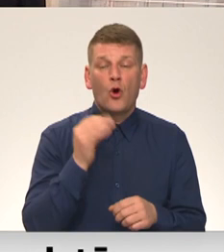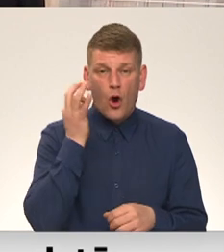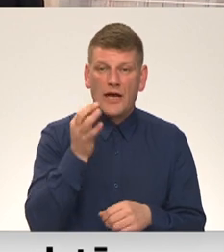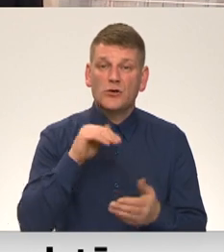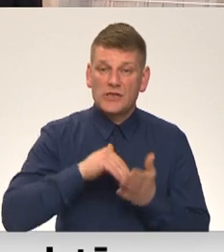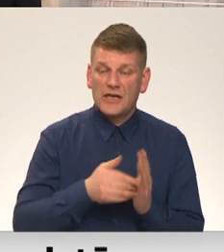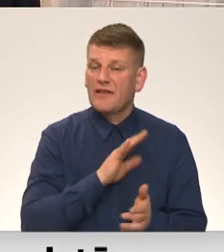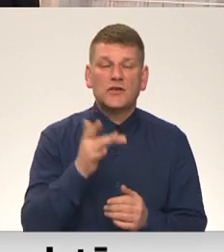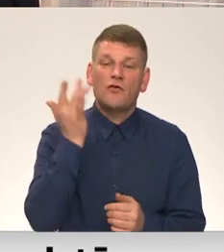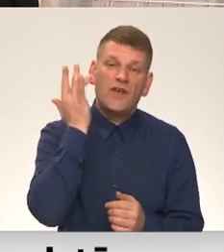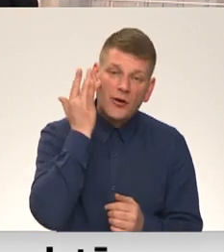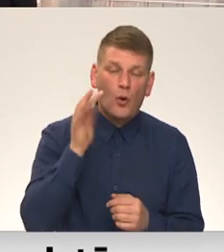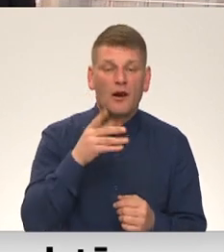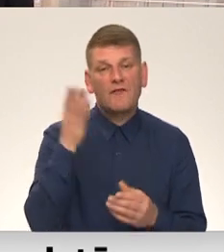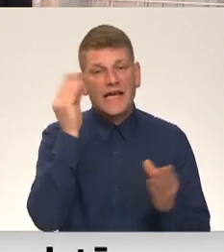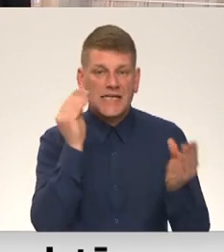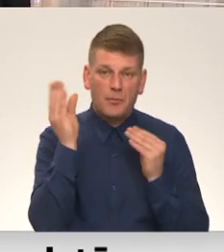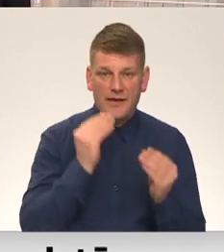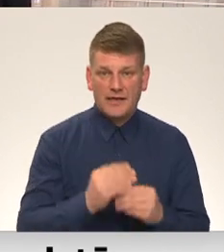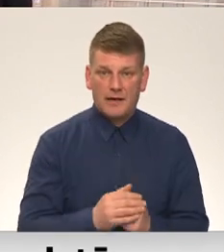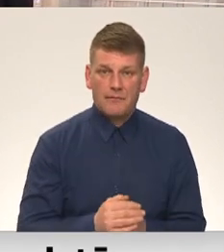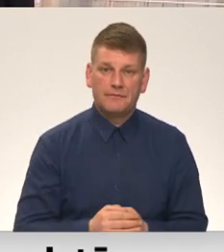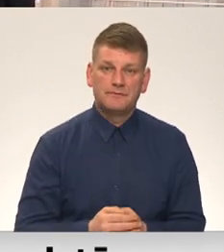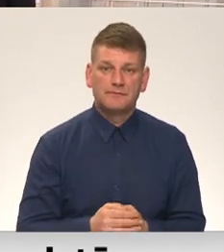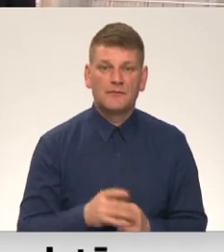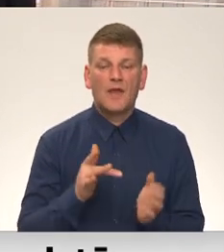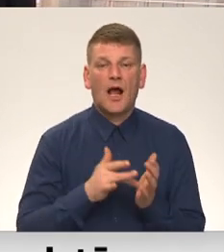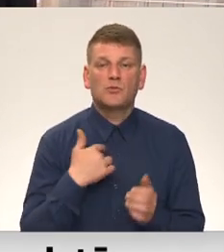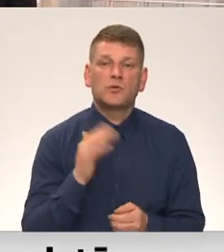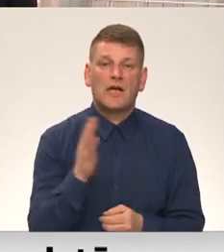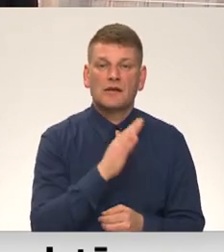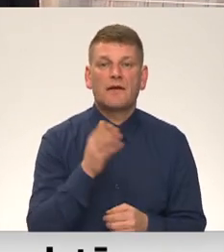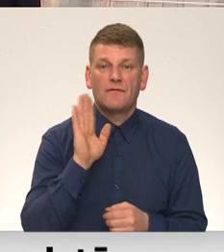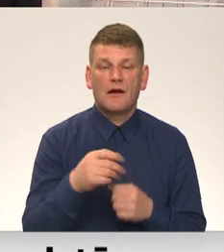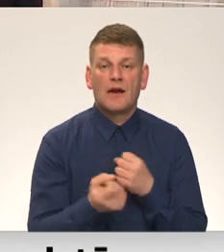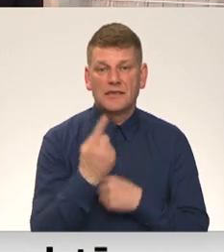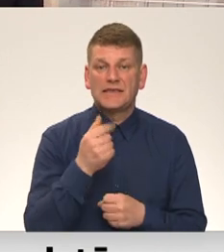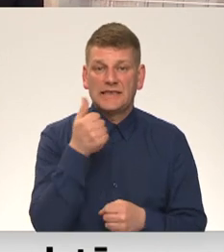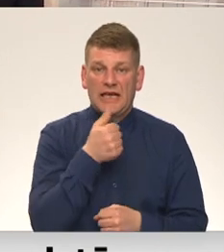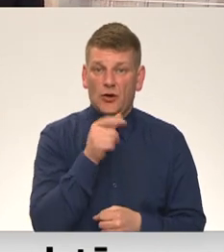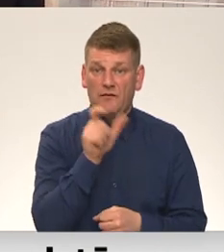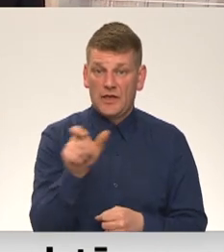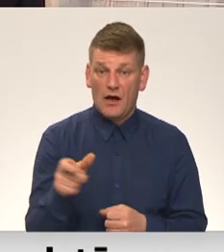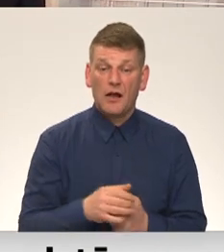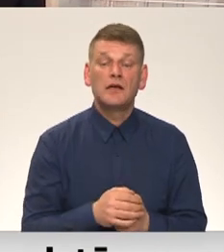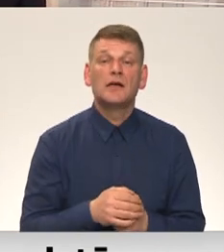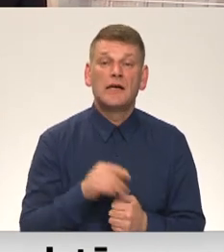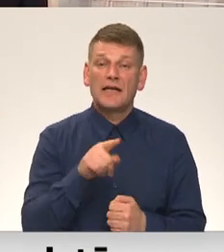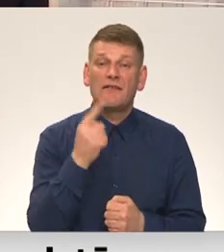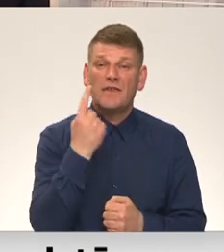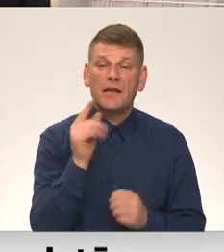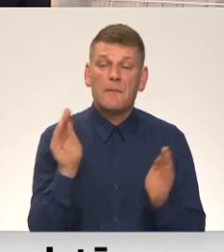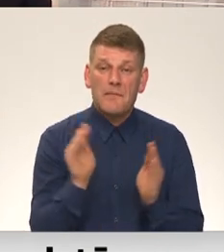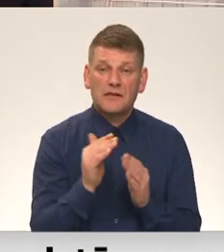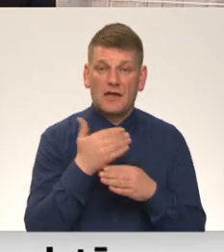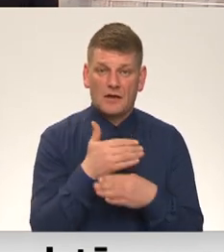uz viedokli vai iespaidiem, kāds mums katram var rasties, tie ir individuāli. Teiksim, tā ir viena maza daļa